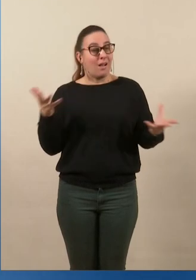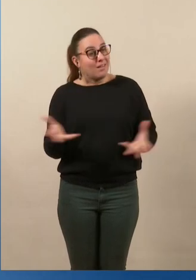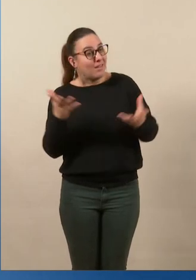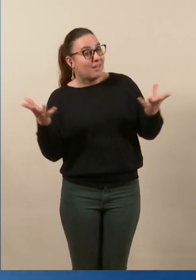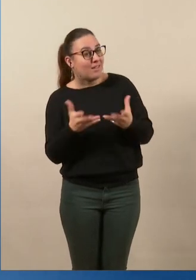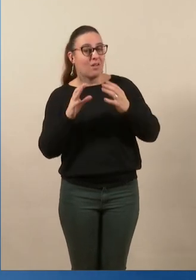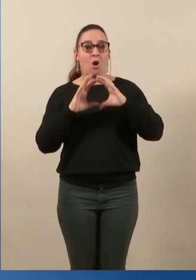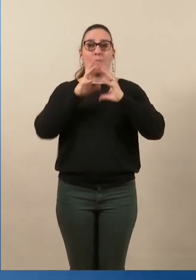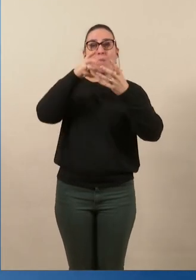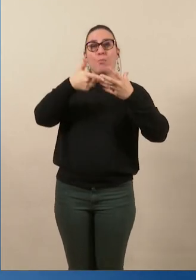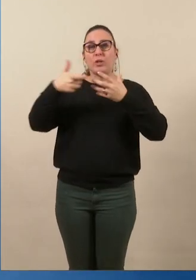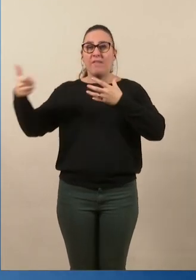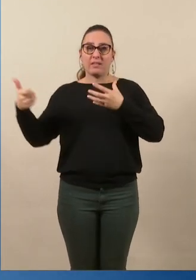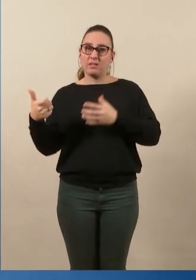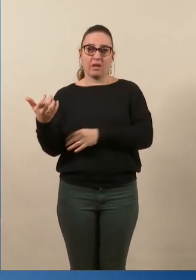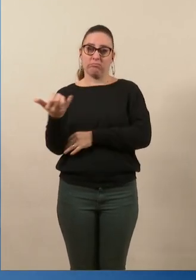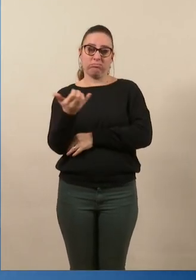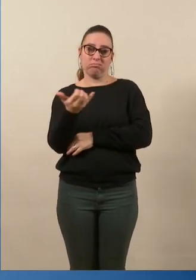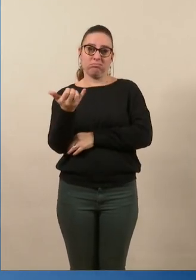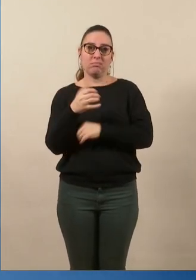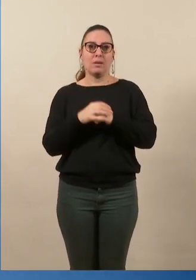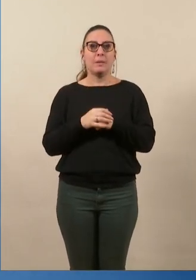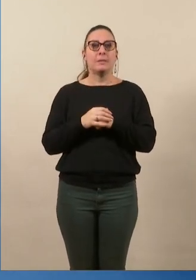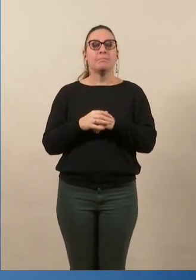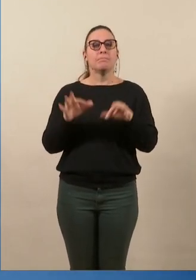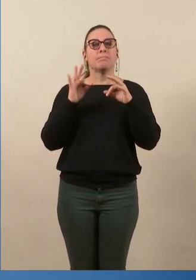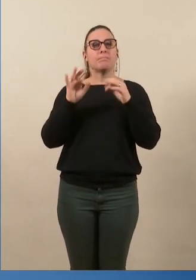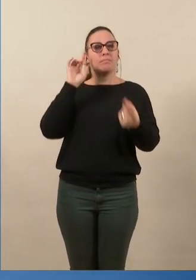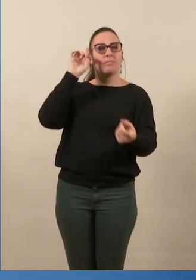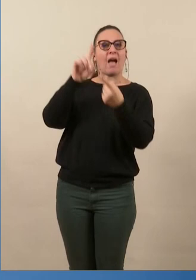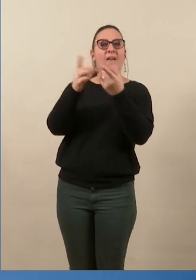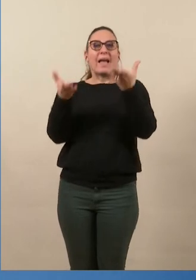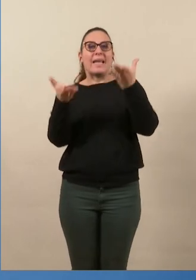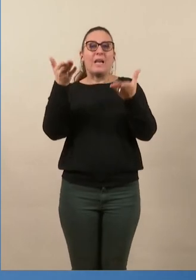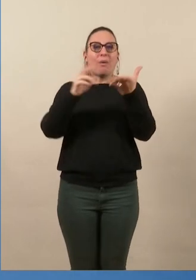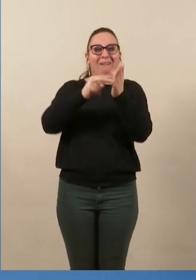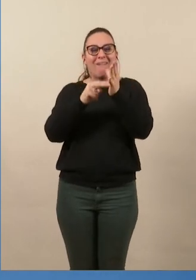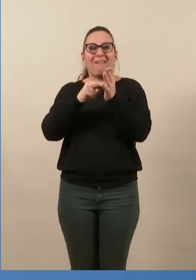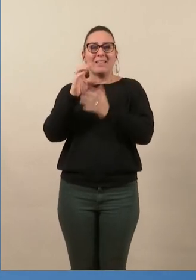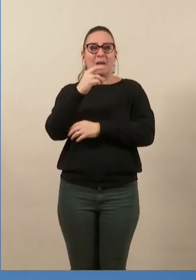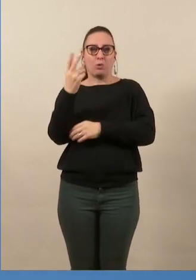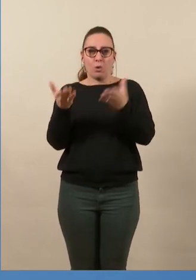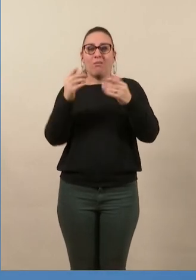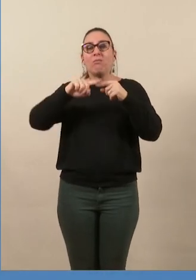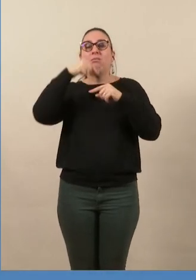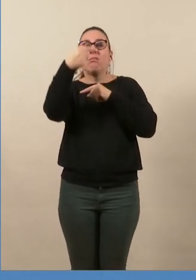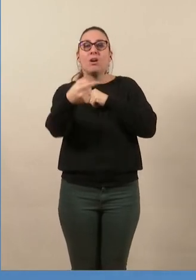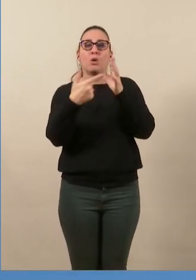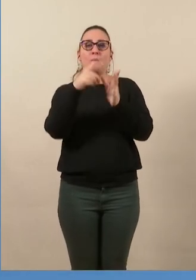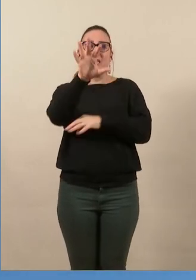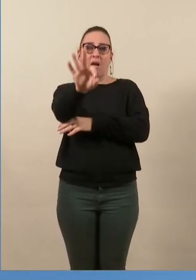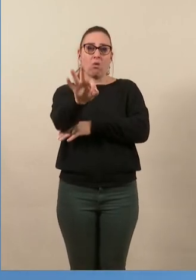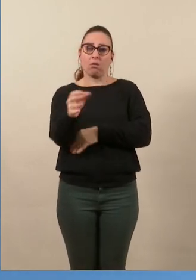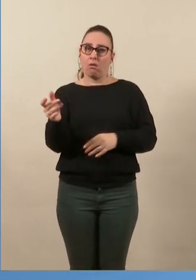biodiversité et vous rappelez que votre objectif de neutralité carbone en 2050 et bien il est incompatible avec votre